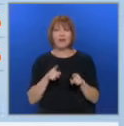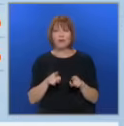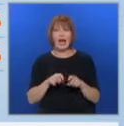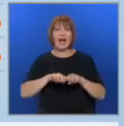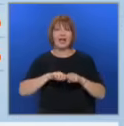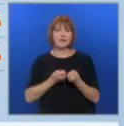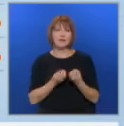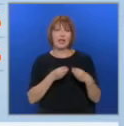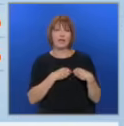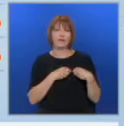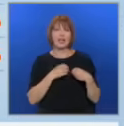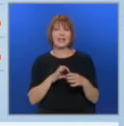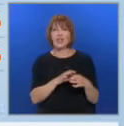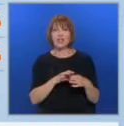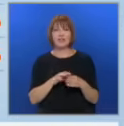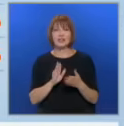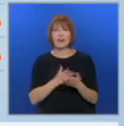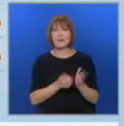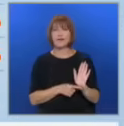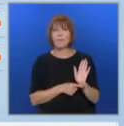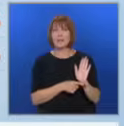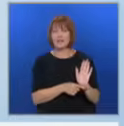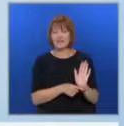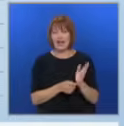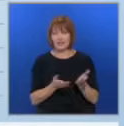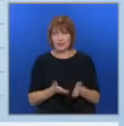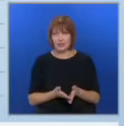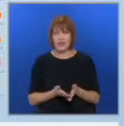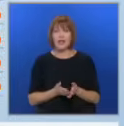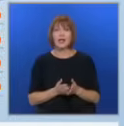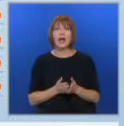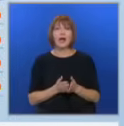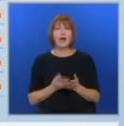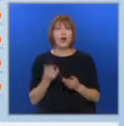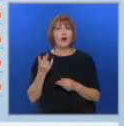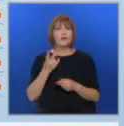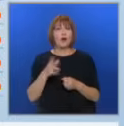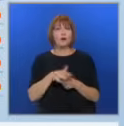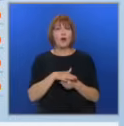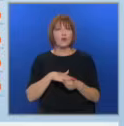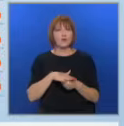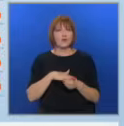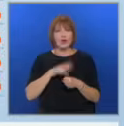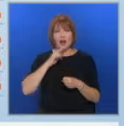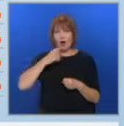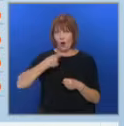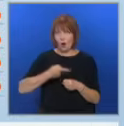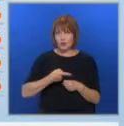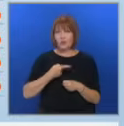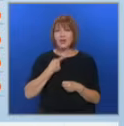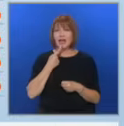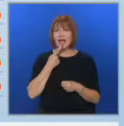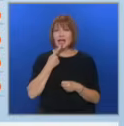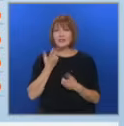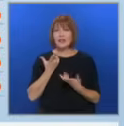разрушено доверие и връзка между представляващи и представлявани. Според изследването на Галъп, втората основна категория отговори по-скоро говори за